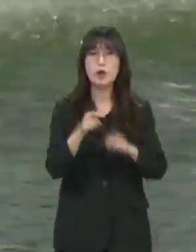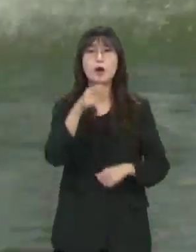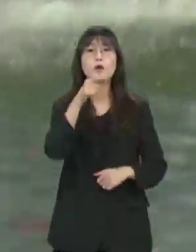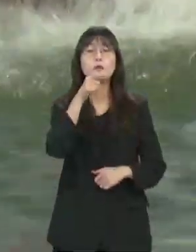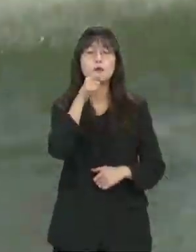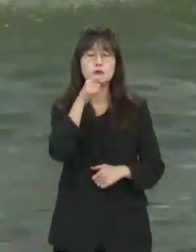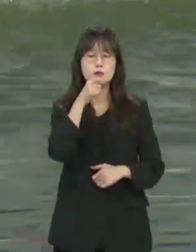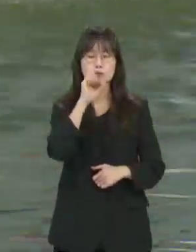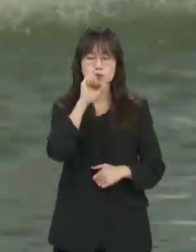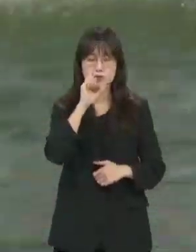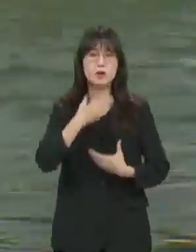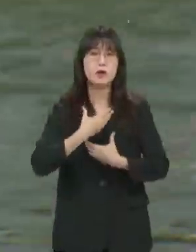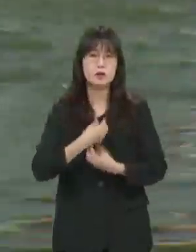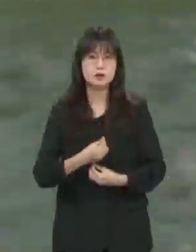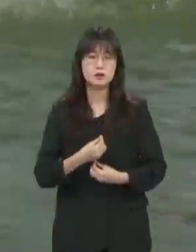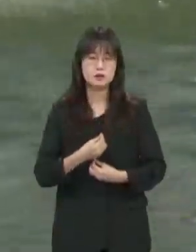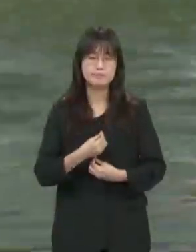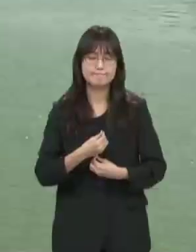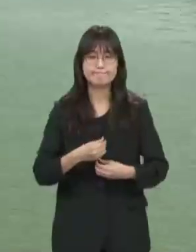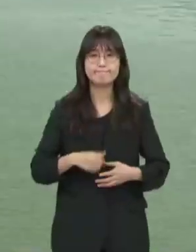안전을 확보한다는 계획입니다